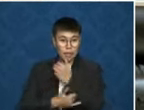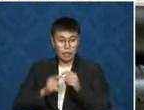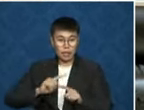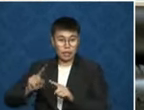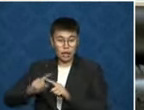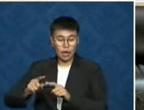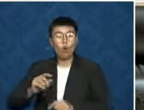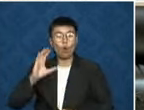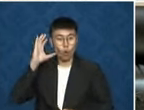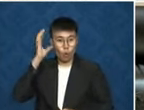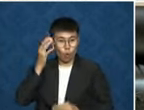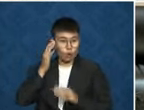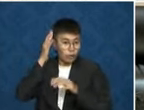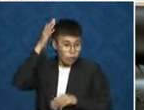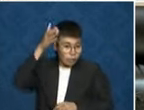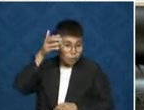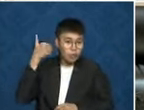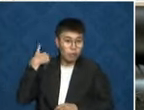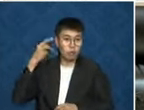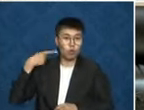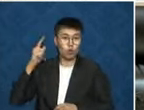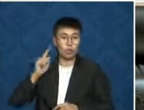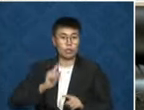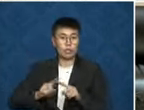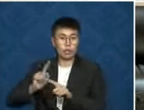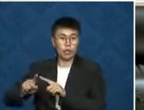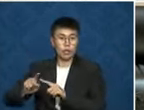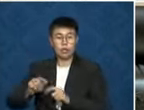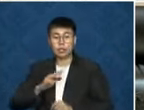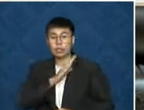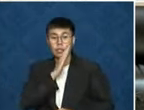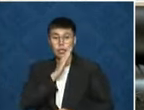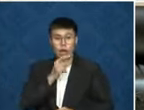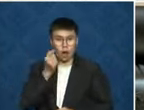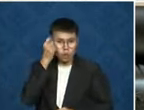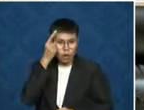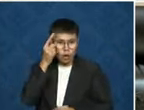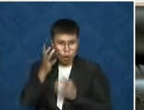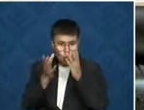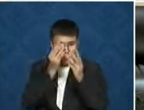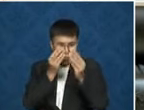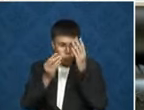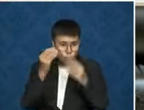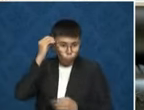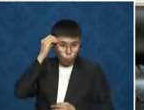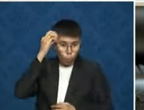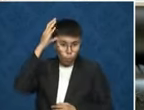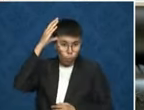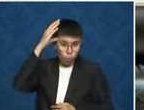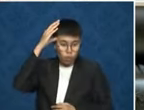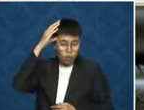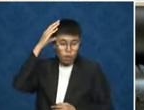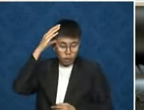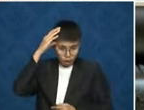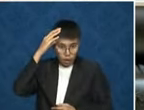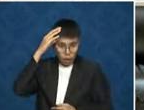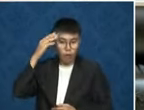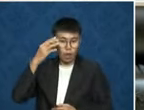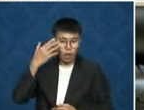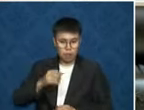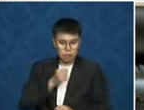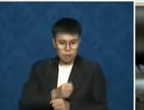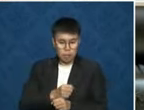คตประโยชน์มีมากมายมหาศาลหากมีความรู้ความเข้าใจที่ใช้ในการใช้ประโยชน์ค่ะเทคโน